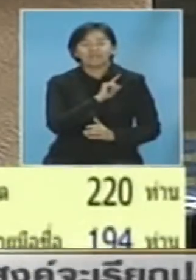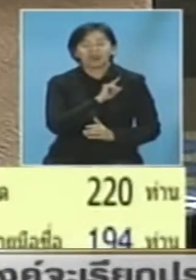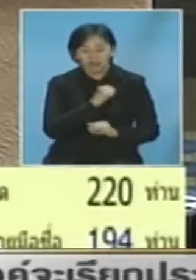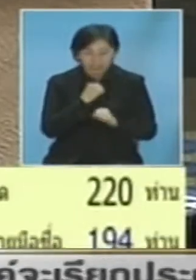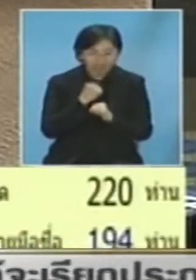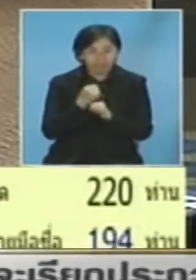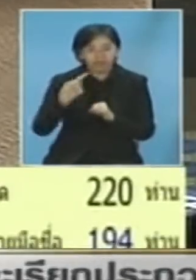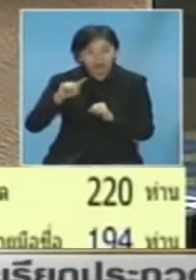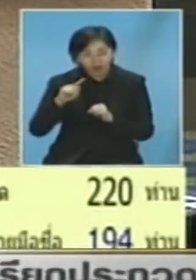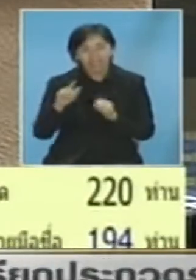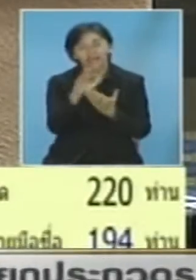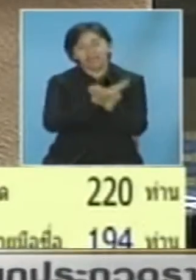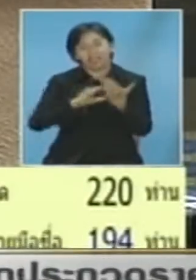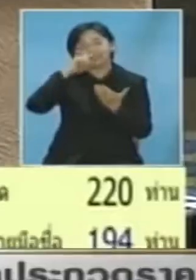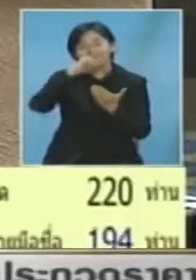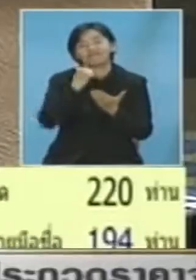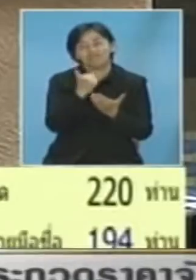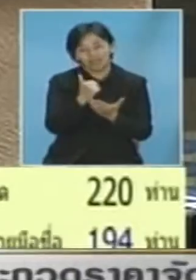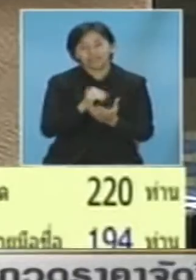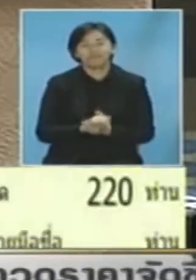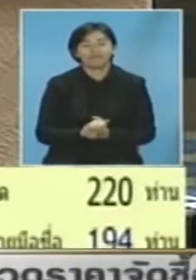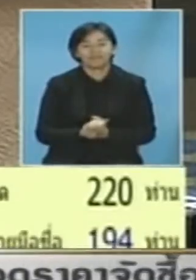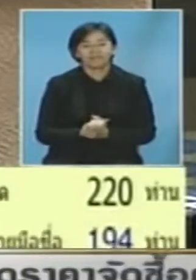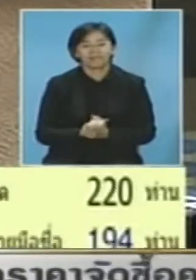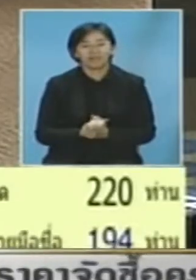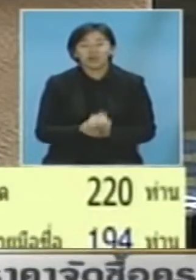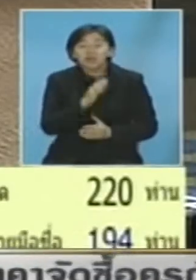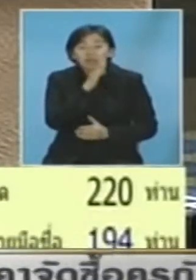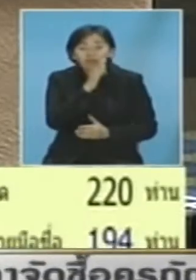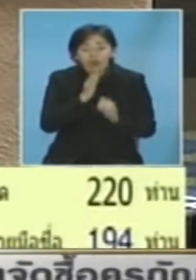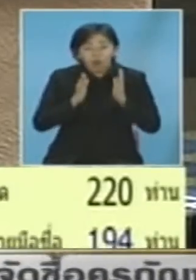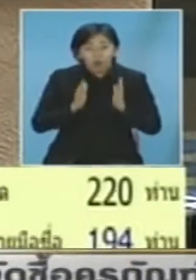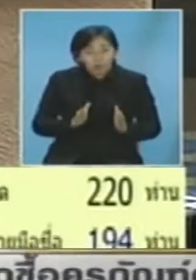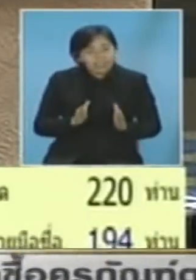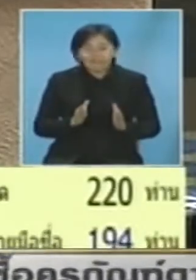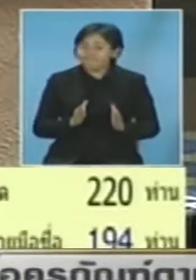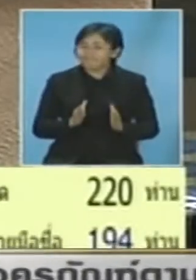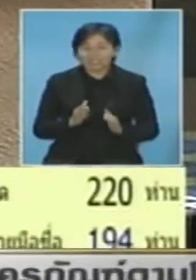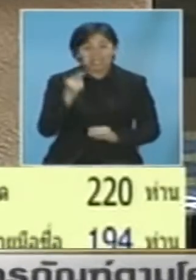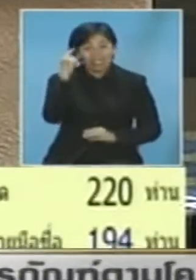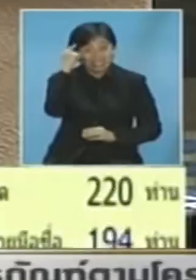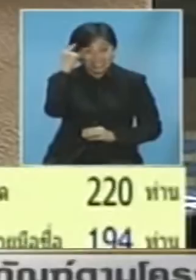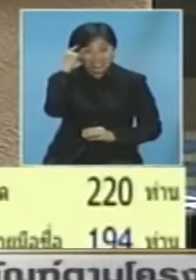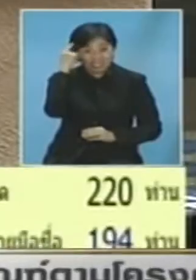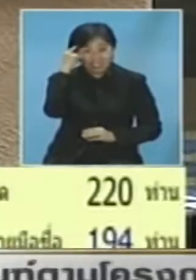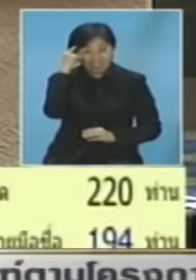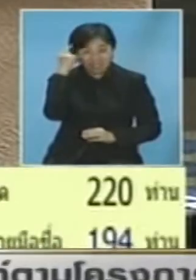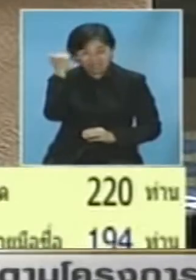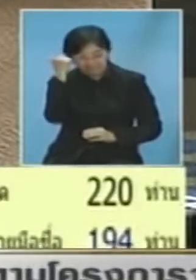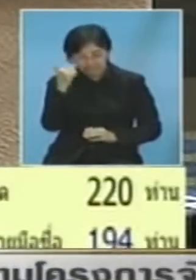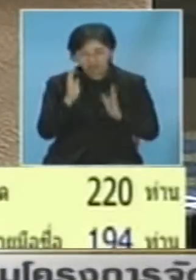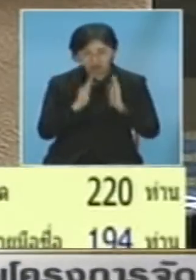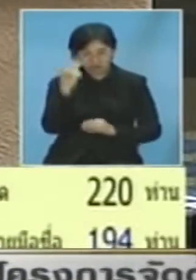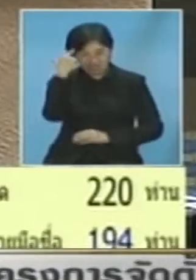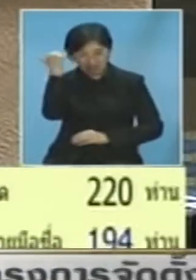ทำประโยชน์ให้กับแผ่นดินนี้ได้แต่สำหรับบุคคลที่มีสติปัญญามีความเฉลียว